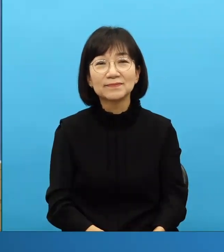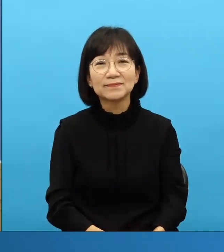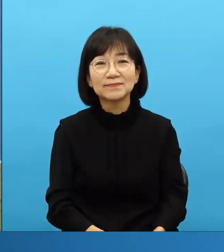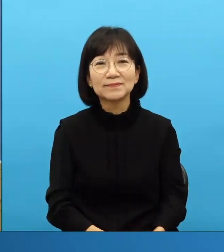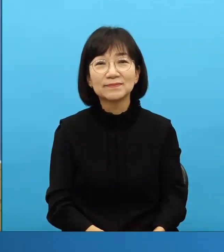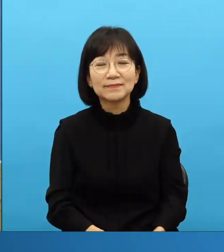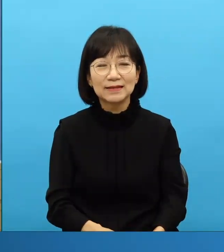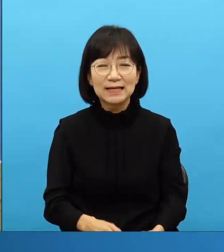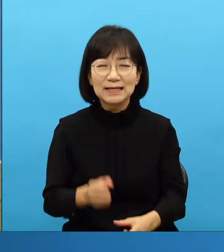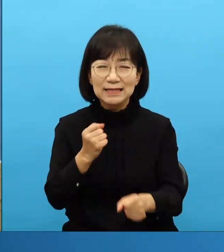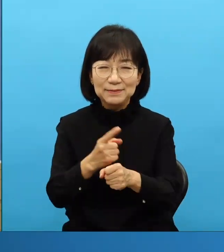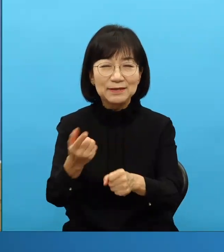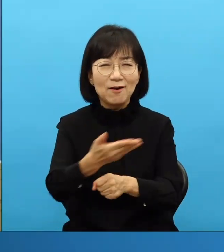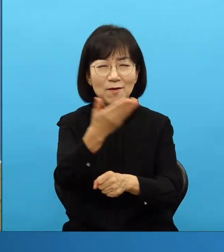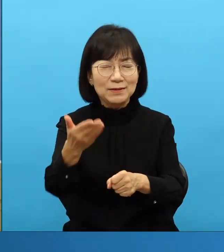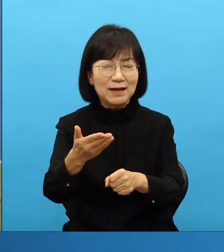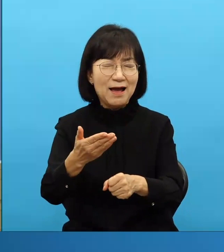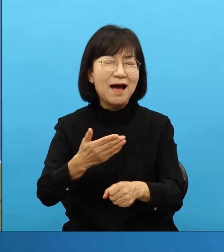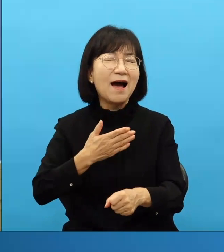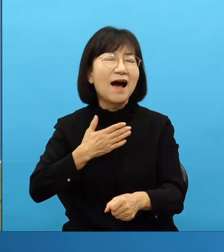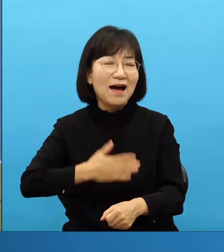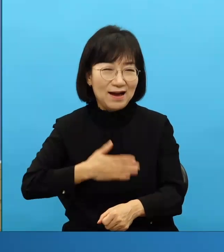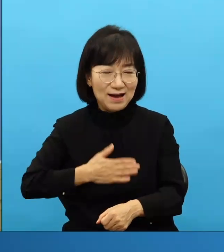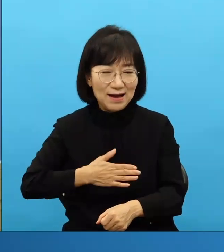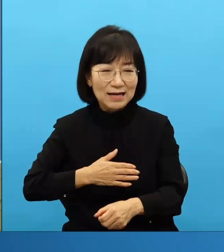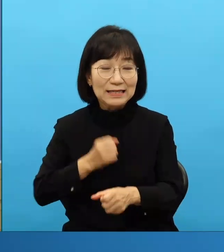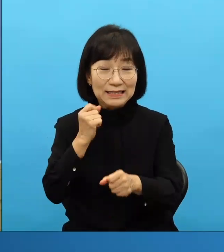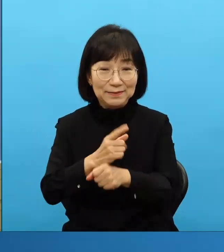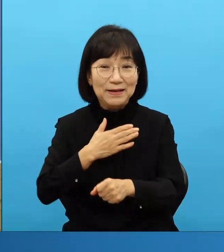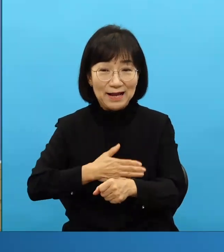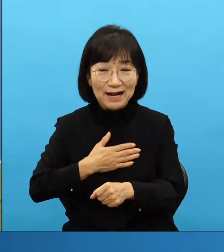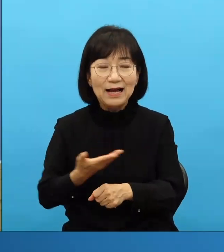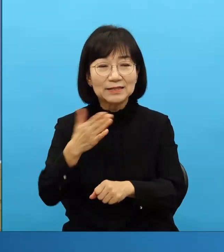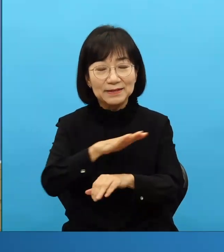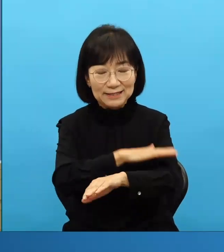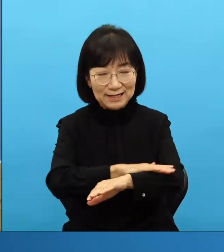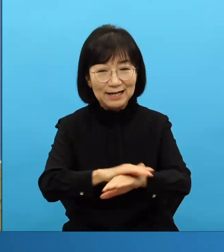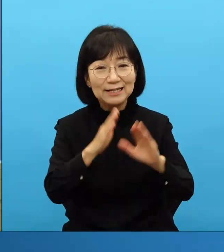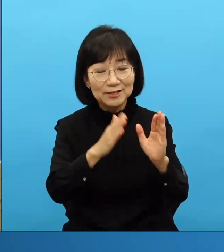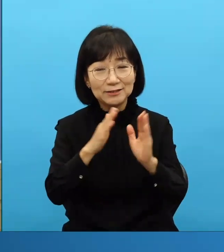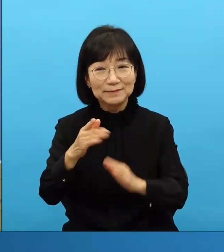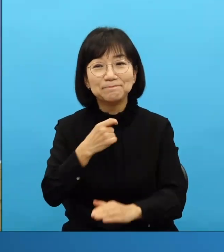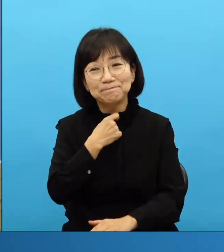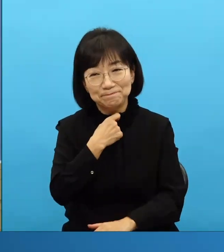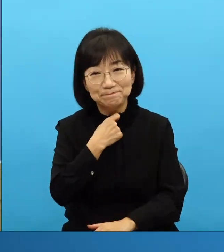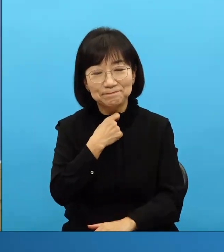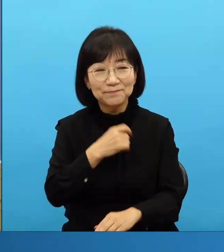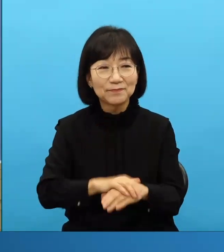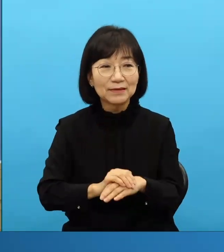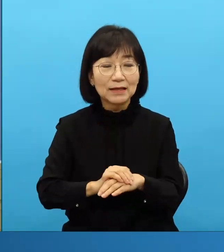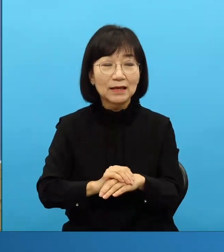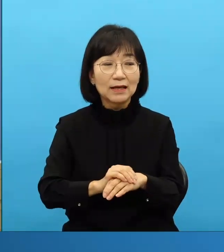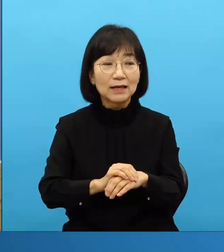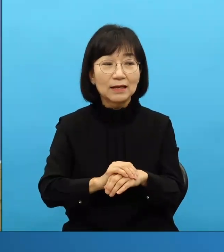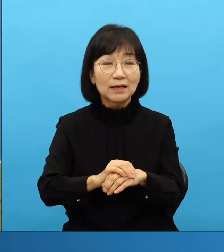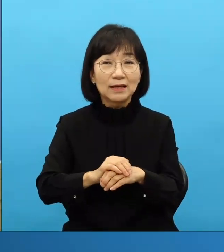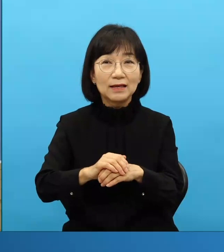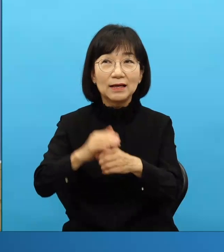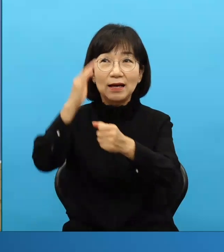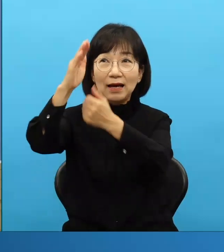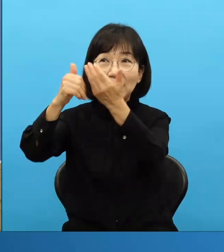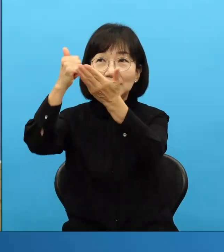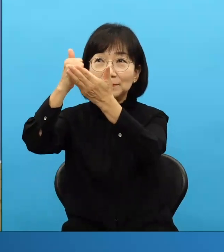계시는 말씀이지만 다시 한번 정리합니다. And so you already know about this, but we're going to organize it again. 영이신 하나님이 인간을 창조할 때